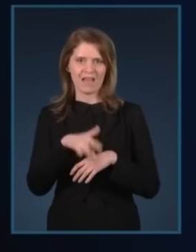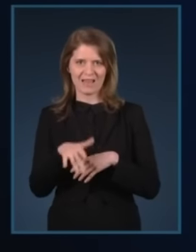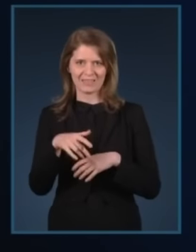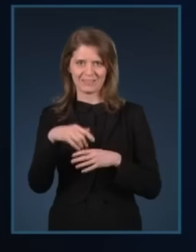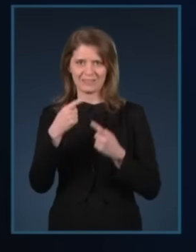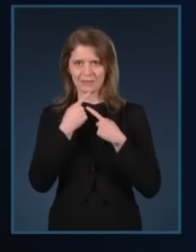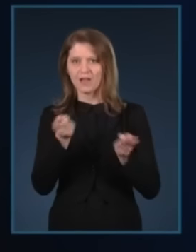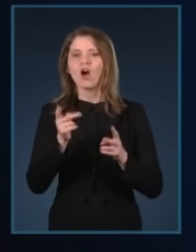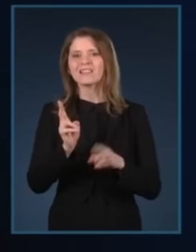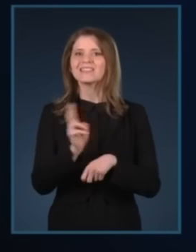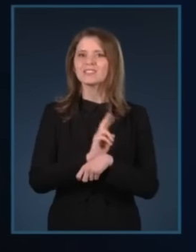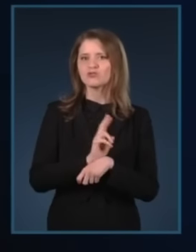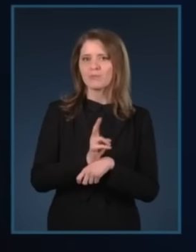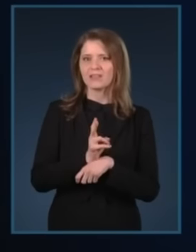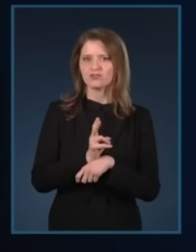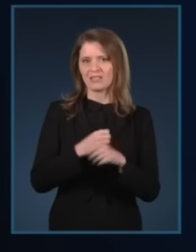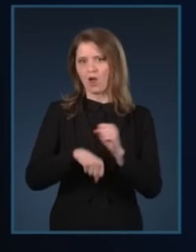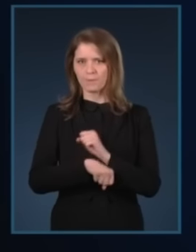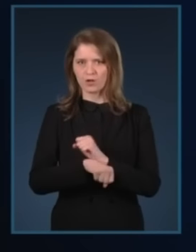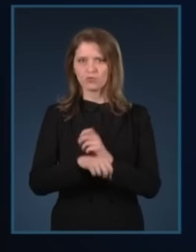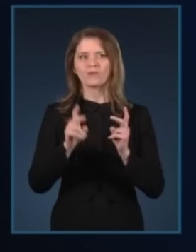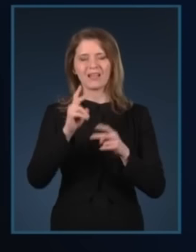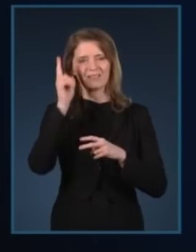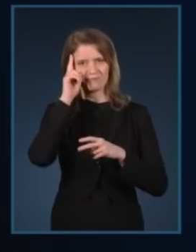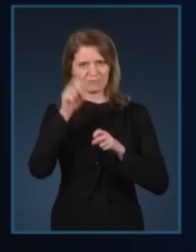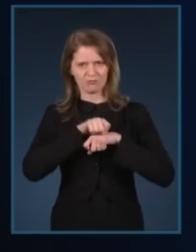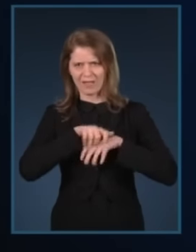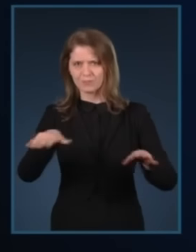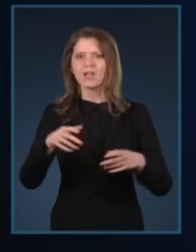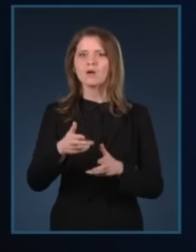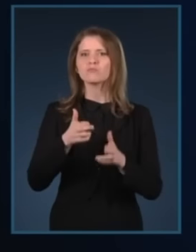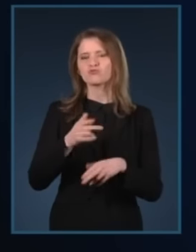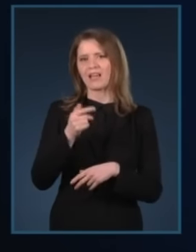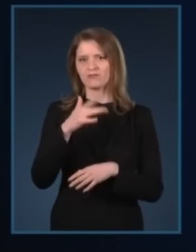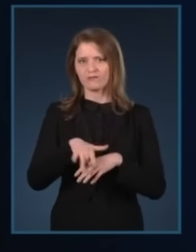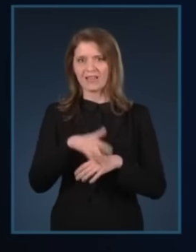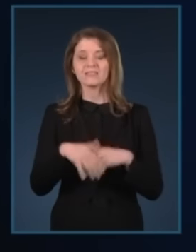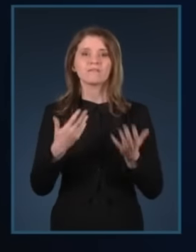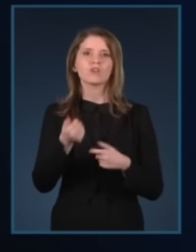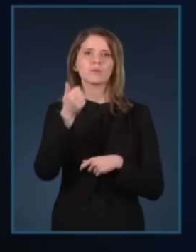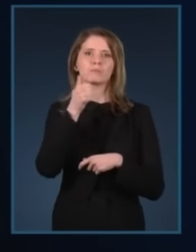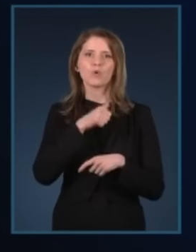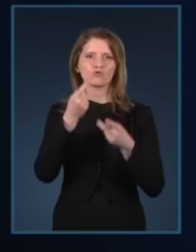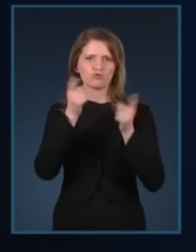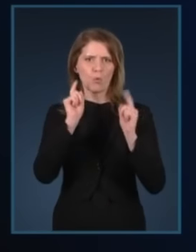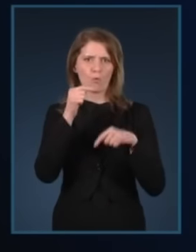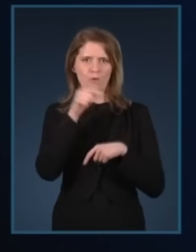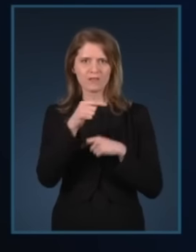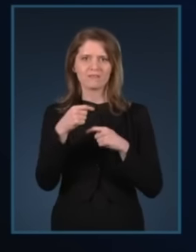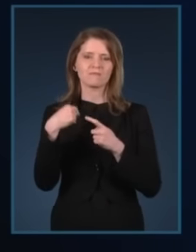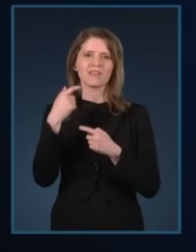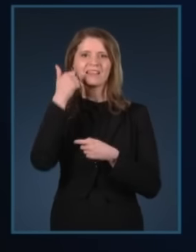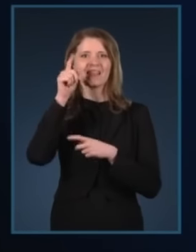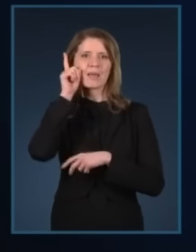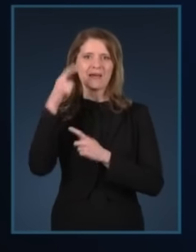a világ leghíresebb magyarja Puskás Ferencként, vagy ha a pozsonyi német katolikus család leszármazottját Erkel Ferencet, aki a